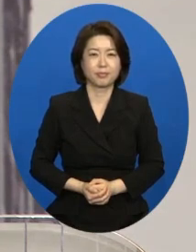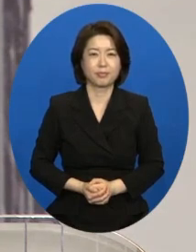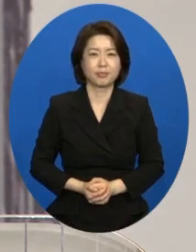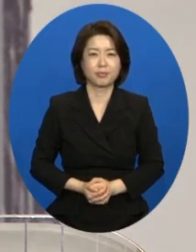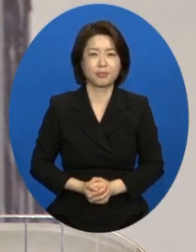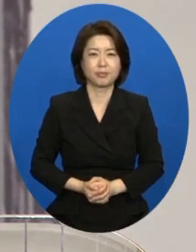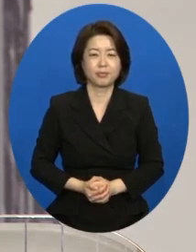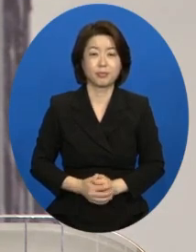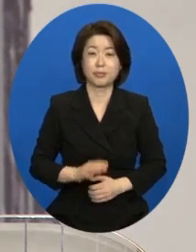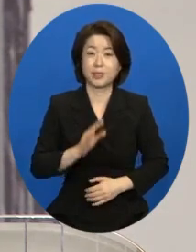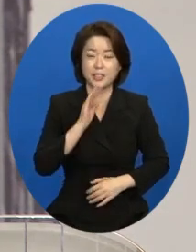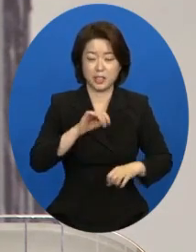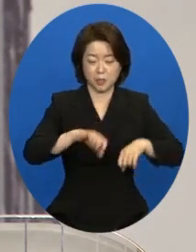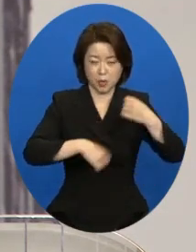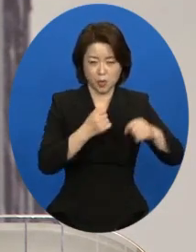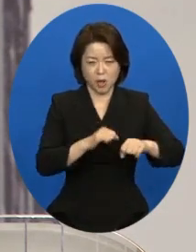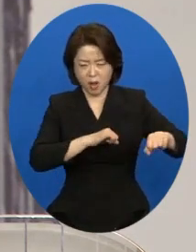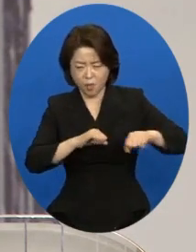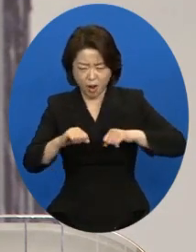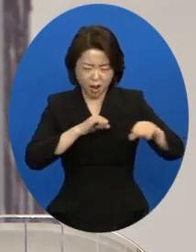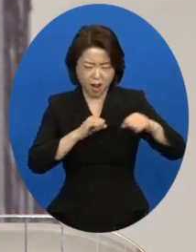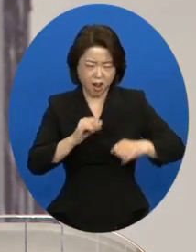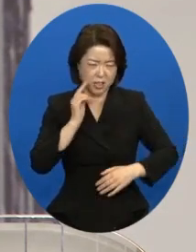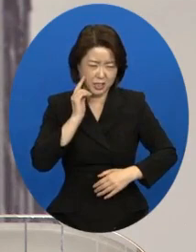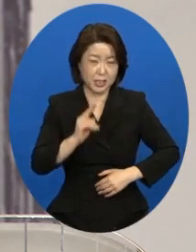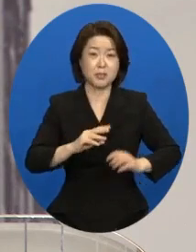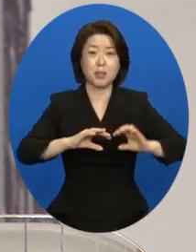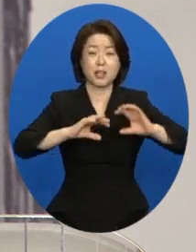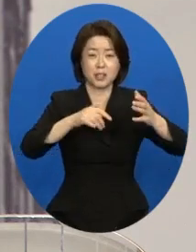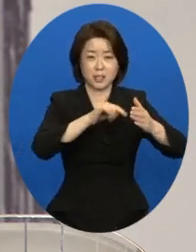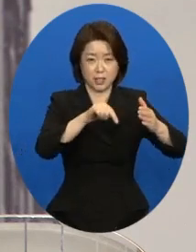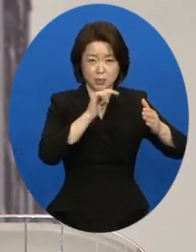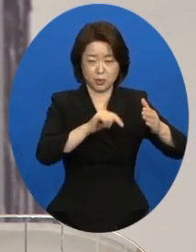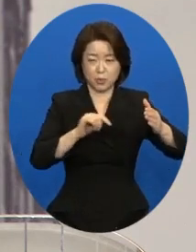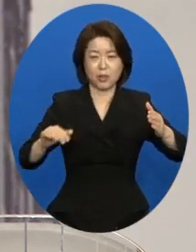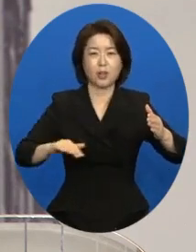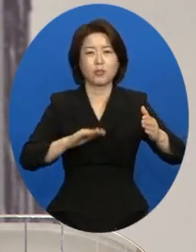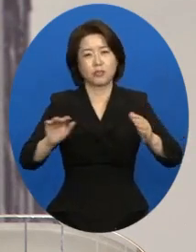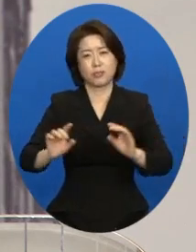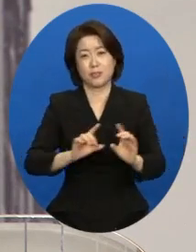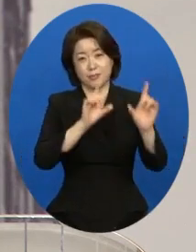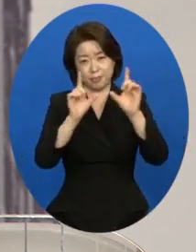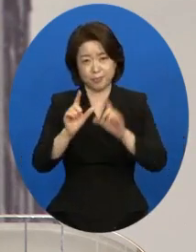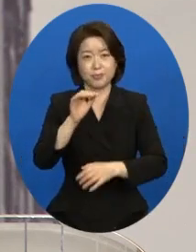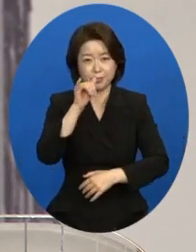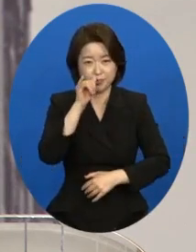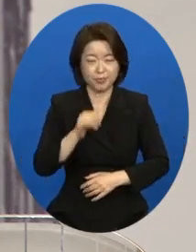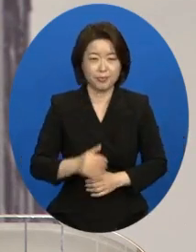정말 짐승이 활개치는 세상에 우리가 살고 있습니다.